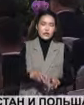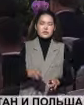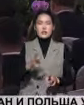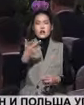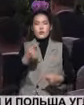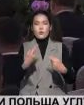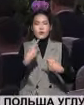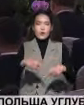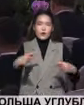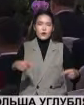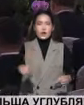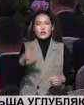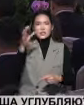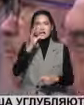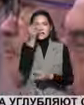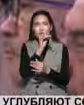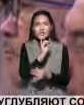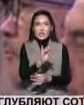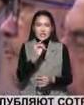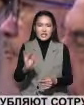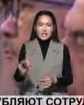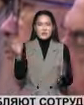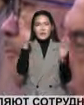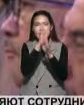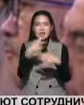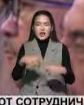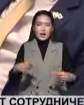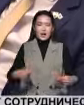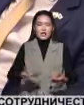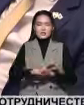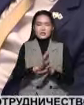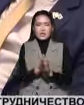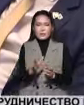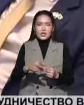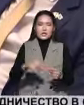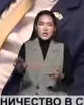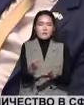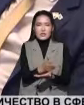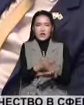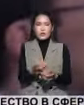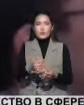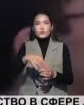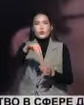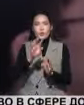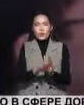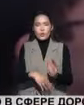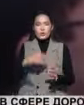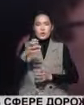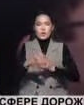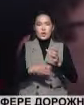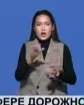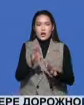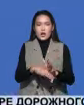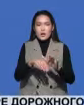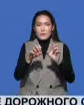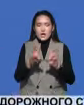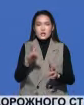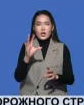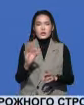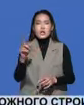космосом, искусственным интеллектом, изменением климата, масштабной миграцией и эпидемиями, еще больше усугубляют глобальную безопасность. Однако Астана и Сингапур,